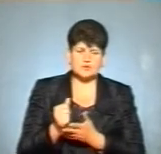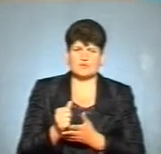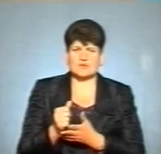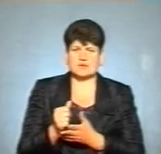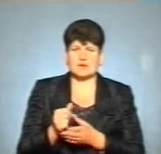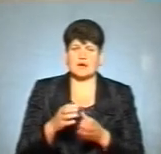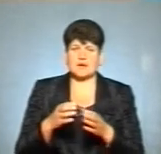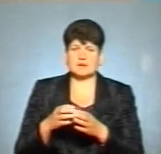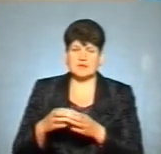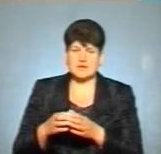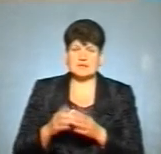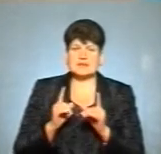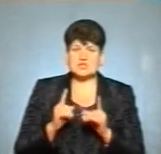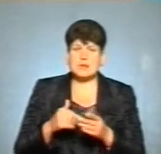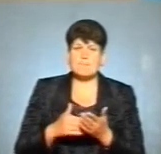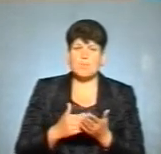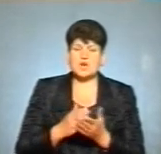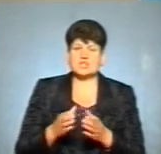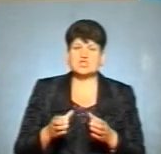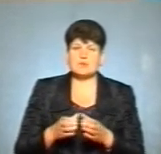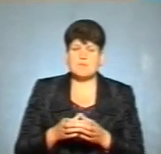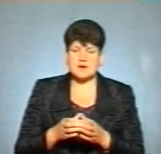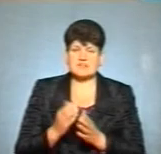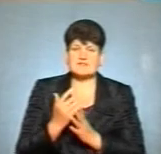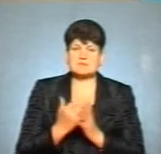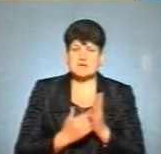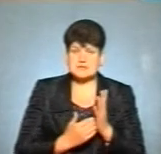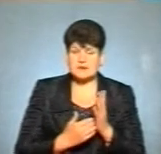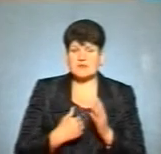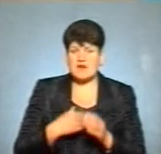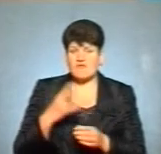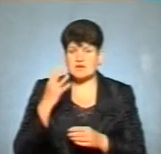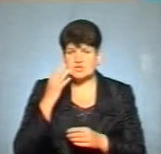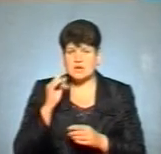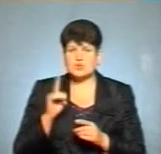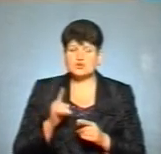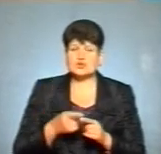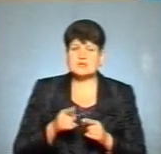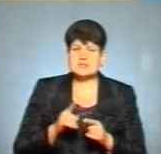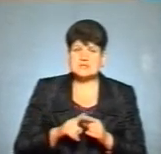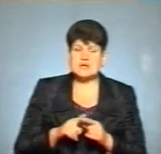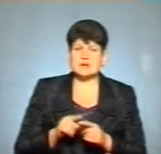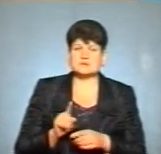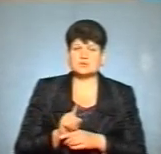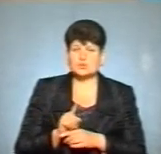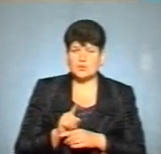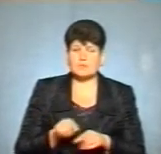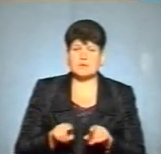політичні партії, мати право висувати кандидатів лише політичні партії, тобто в списках. Я вважаю, що ця норма також є